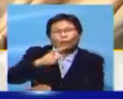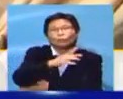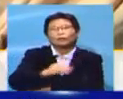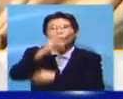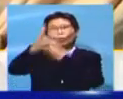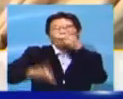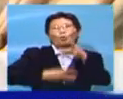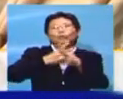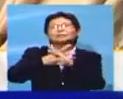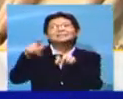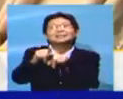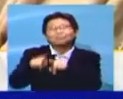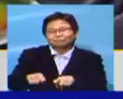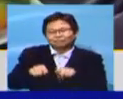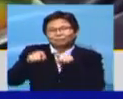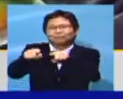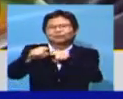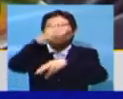tanpa